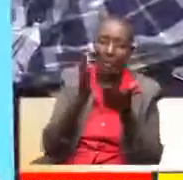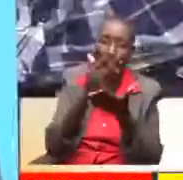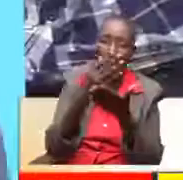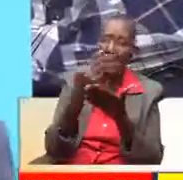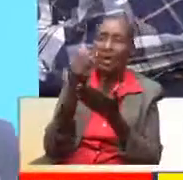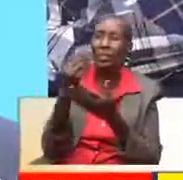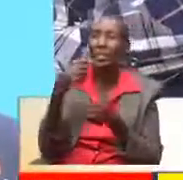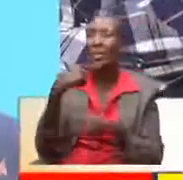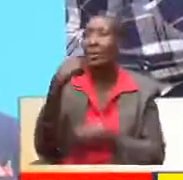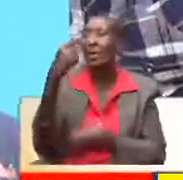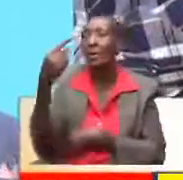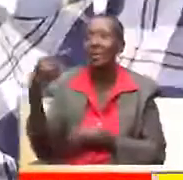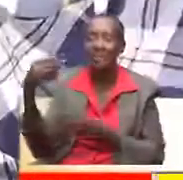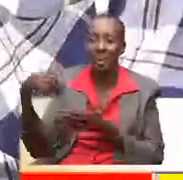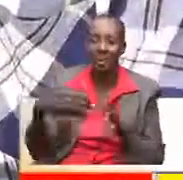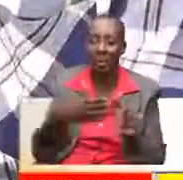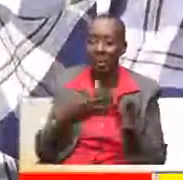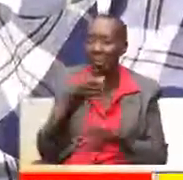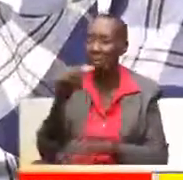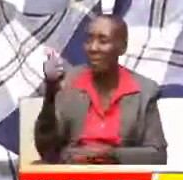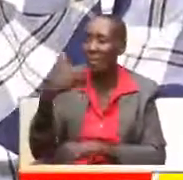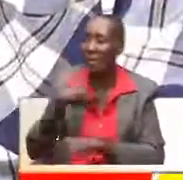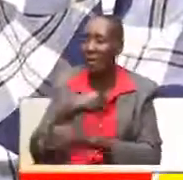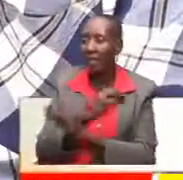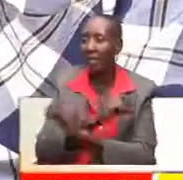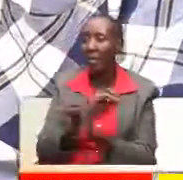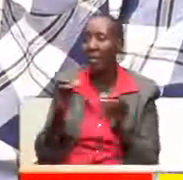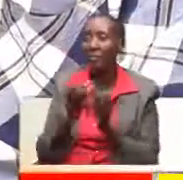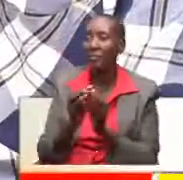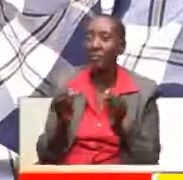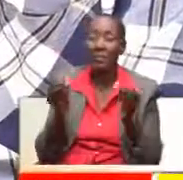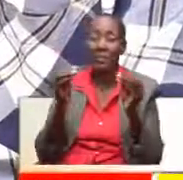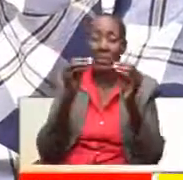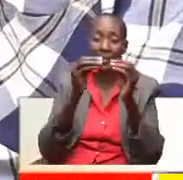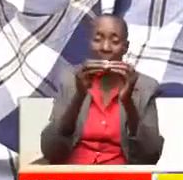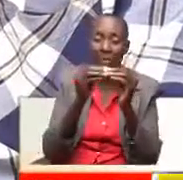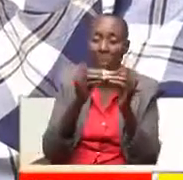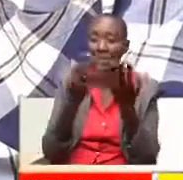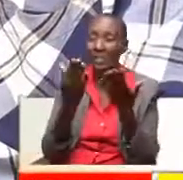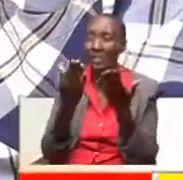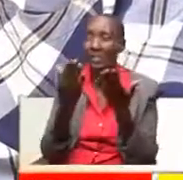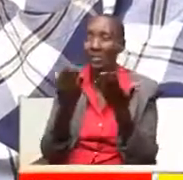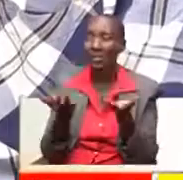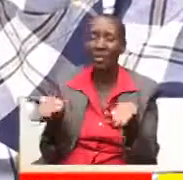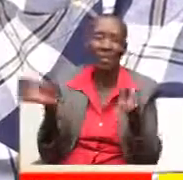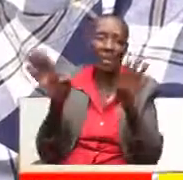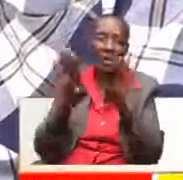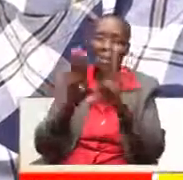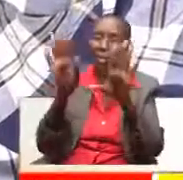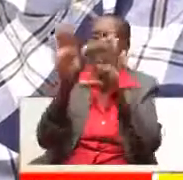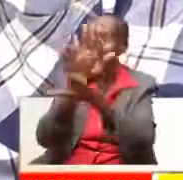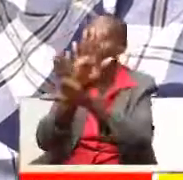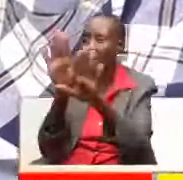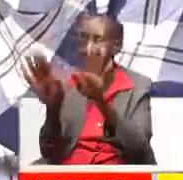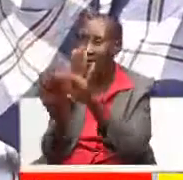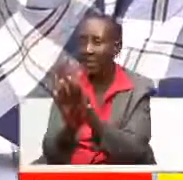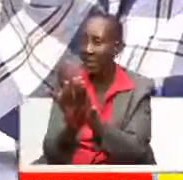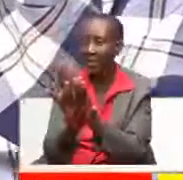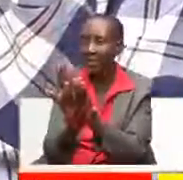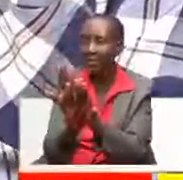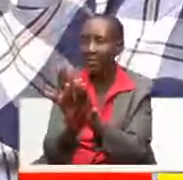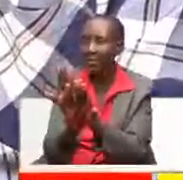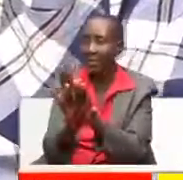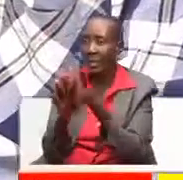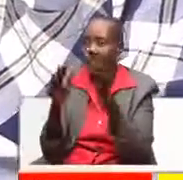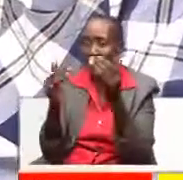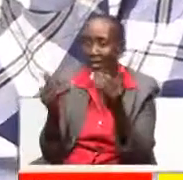hawana lingine la kufanya. After hii meeting, so tutakuwa tumefunga kila kitu. Juu sasa